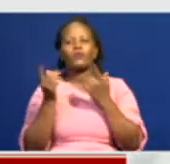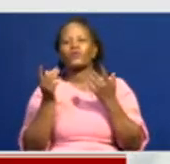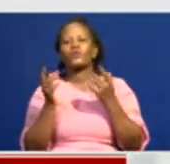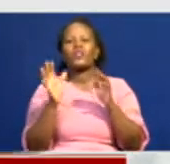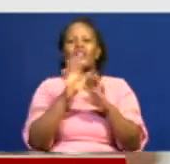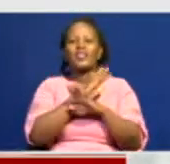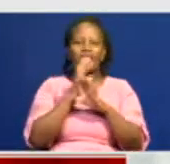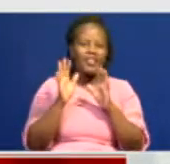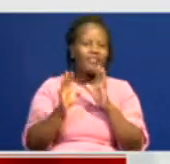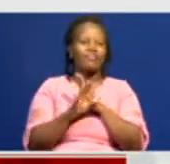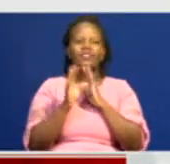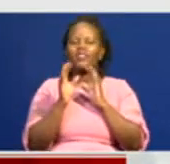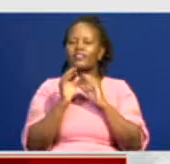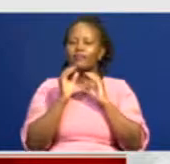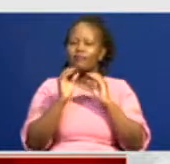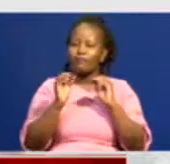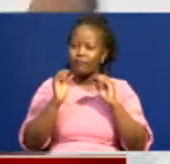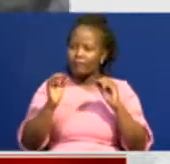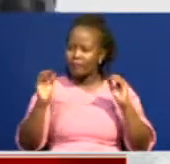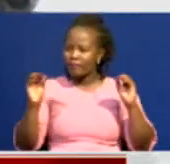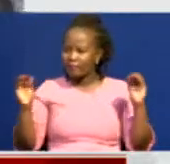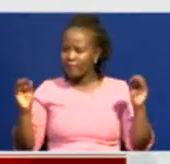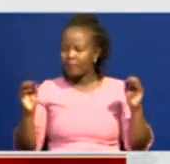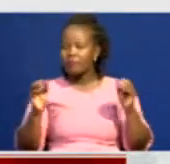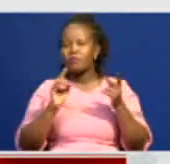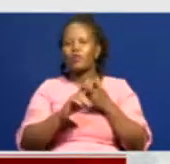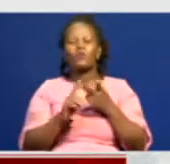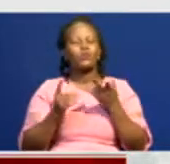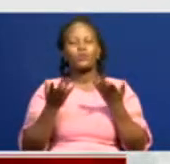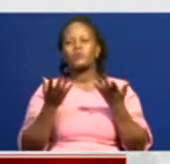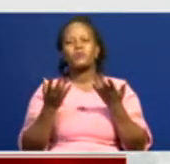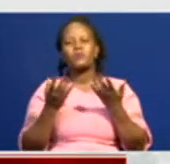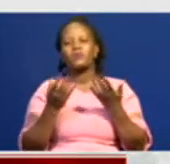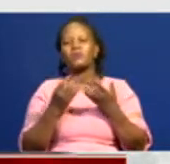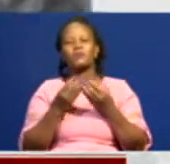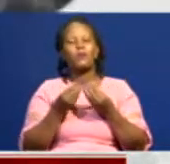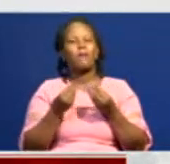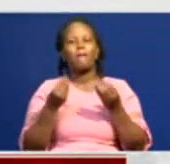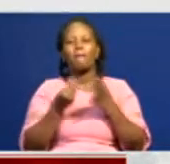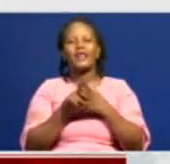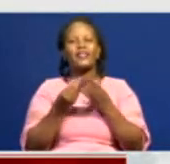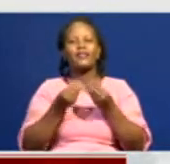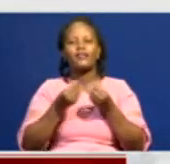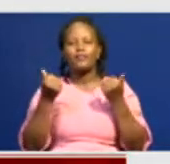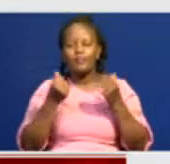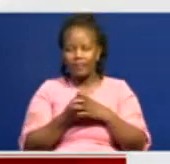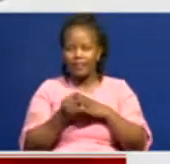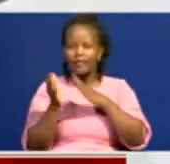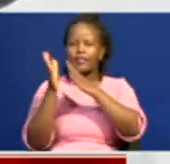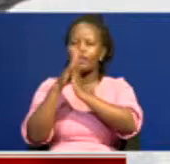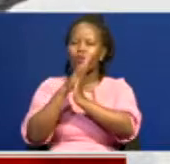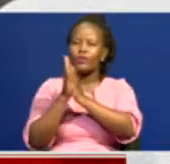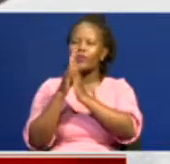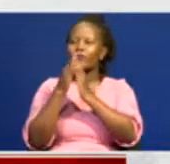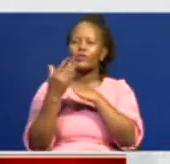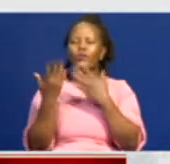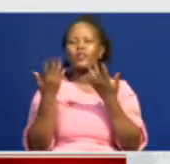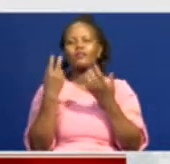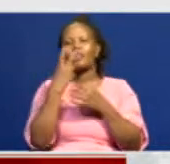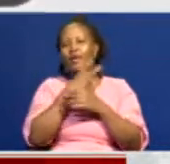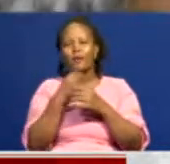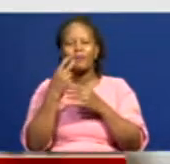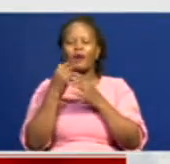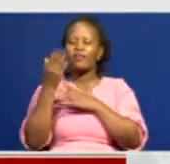vipande kulikuwa hakuna. Hata ukoko ilikwisha. Sasa walianza hiyo mwaka jana mwezi